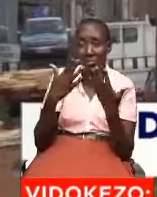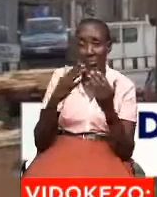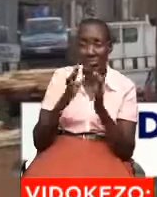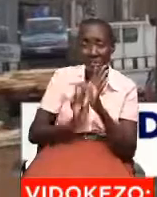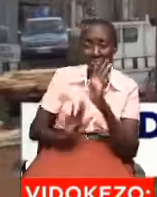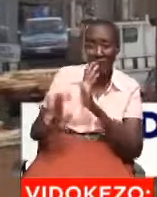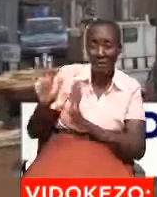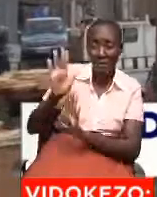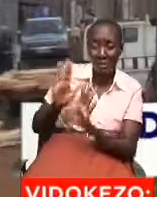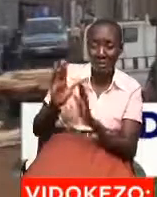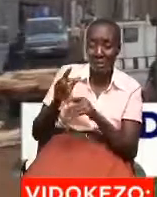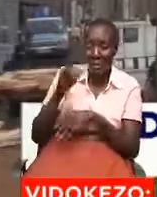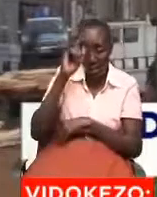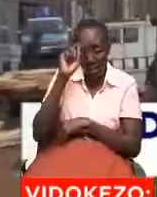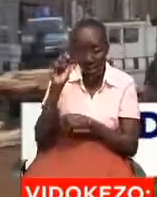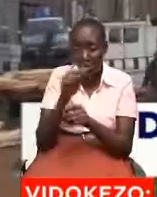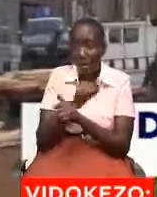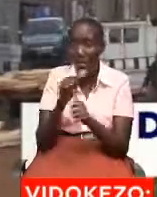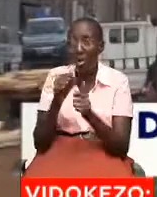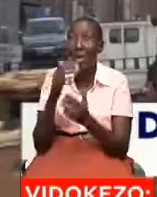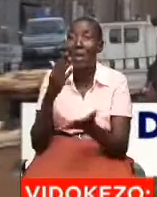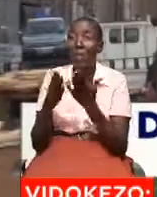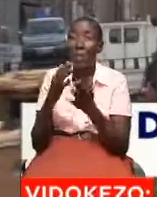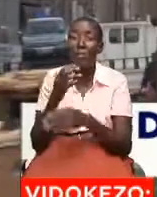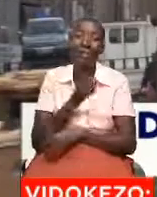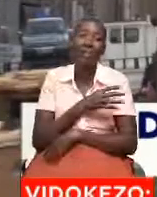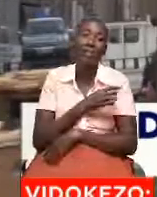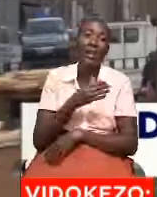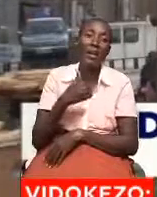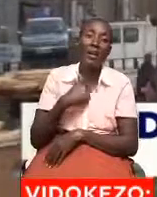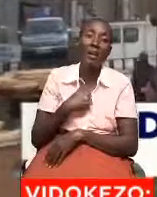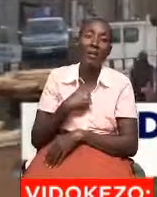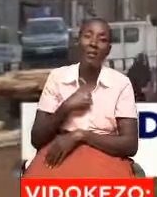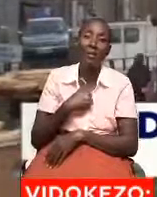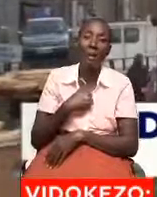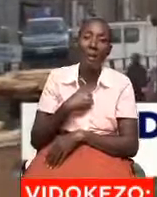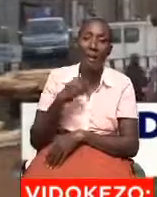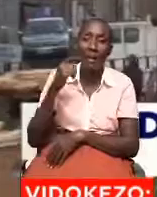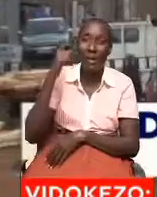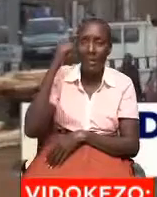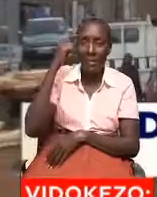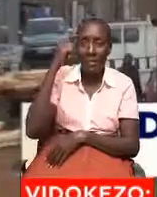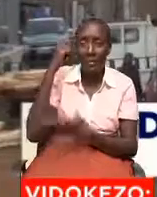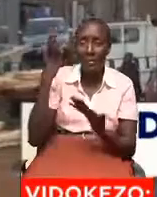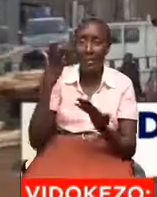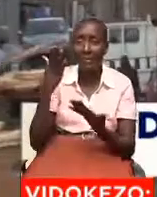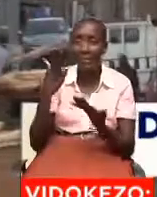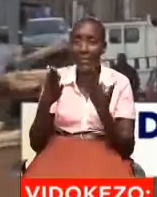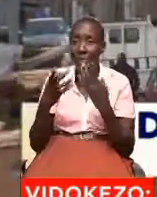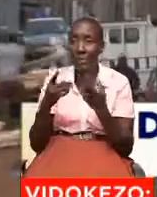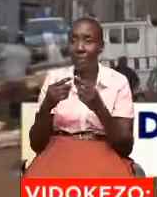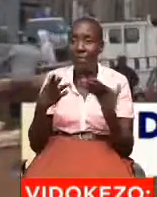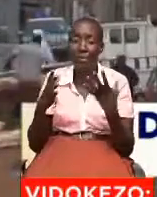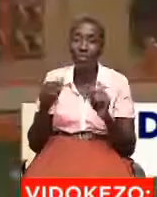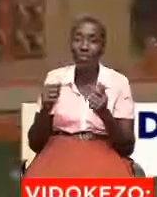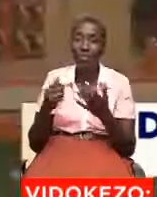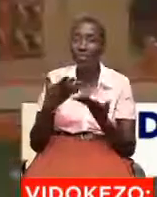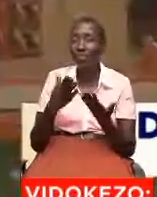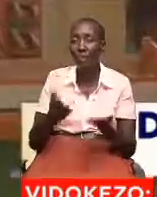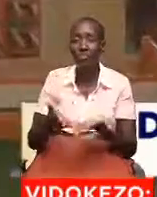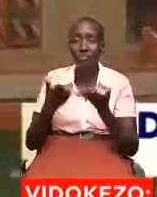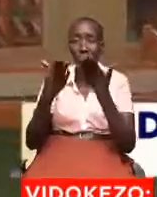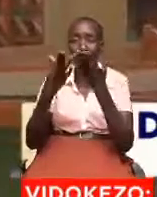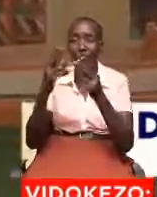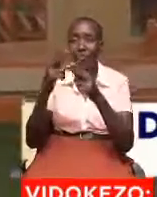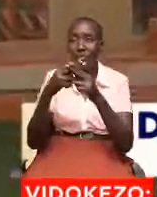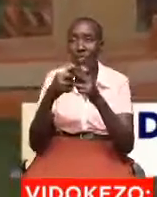I respect that because maybe they fear, and I think it's just a period and things will get better soon.